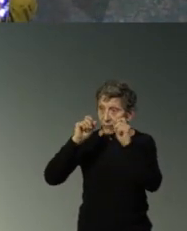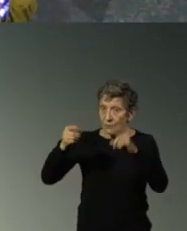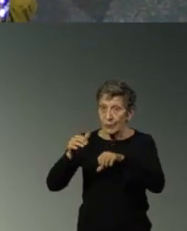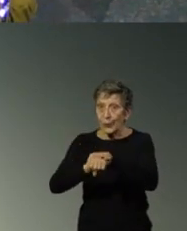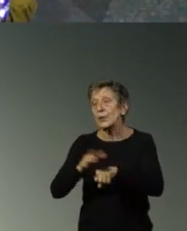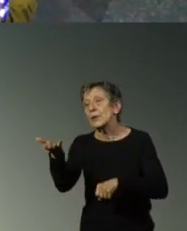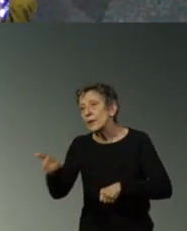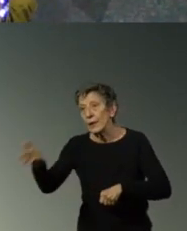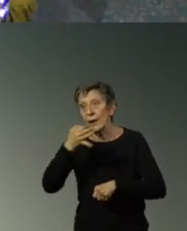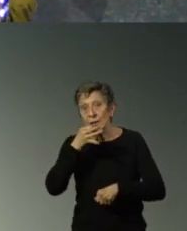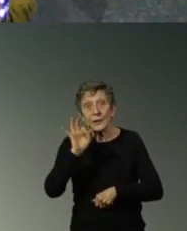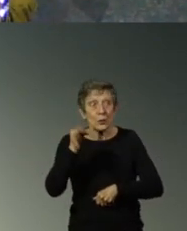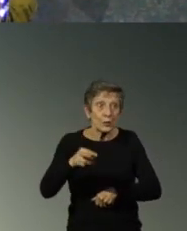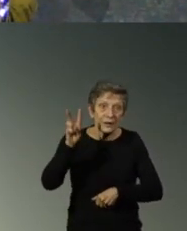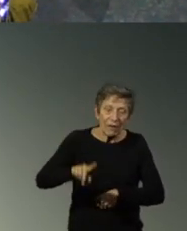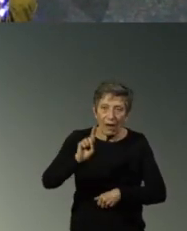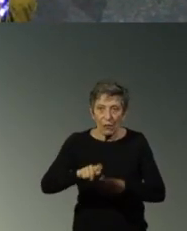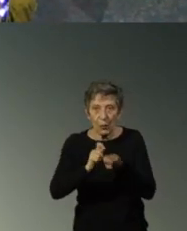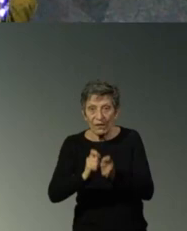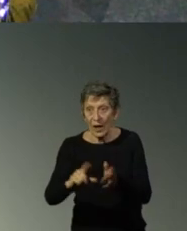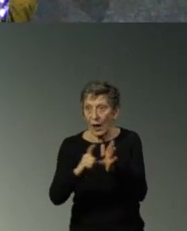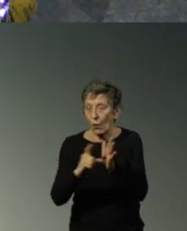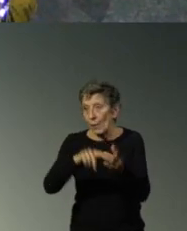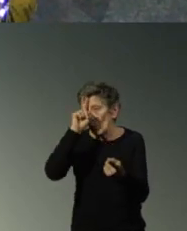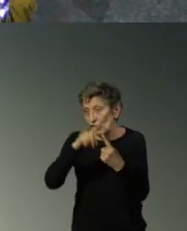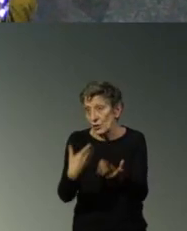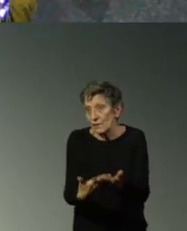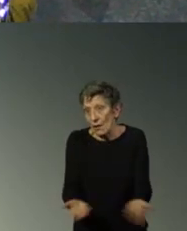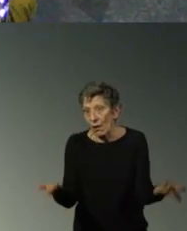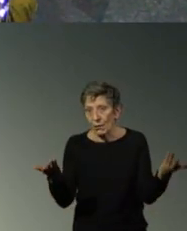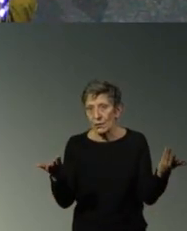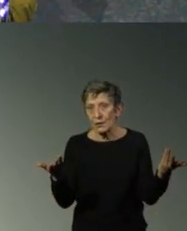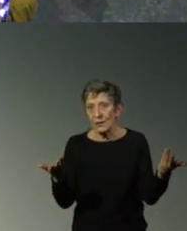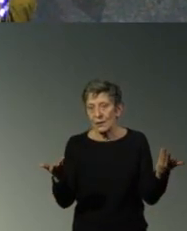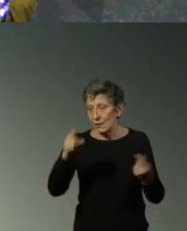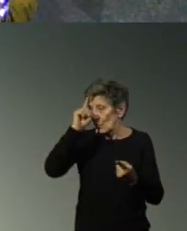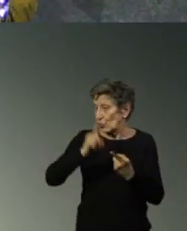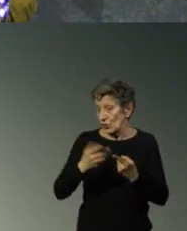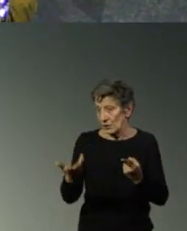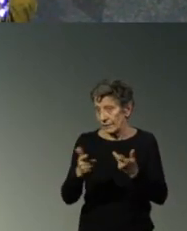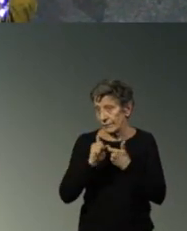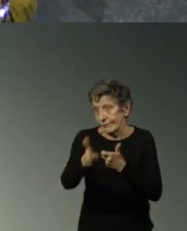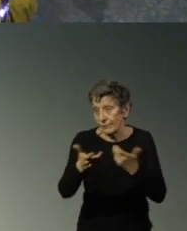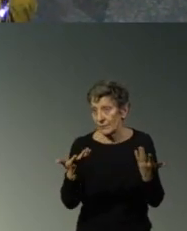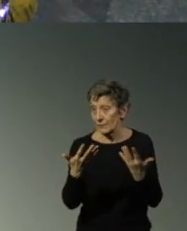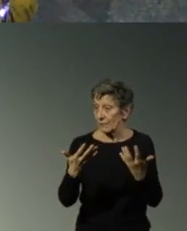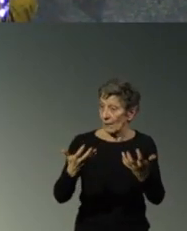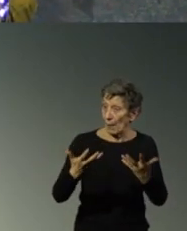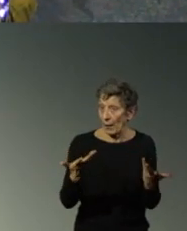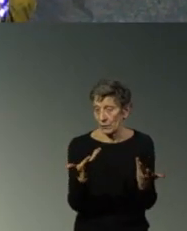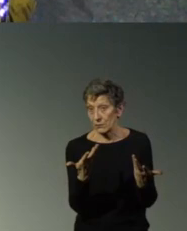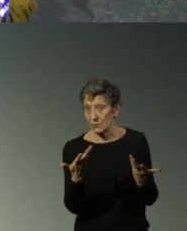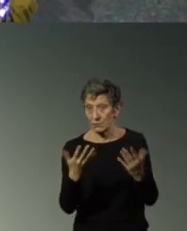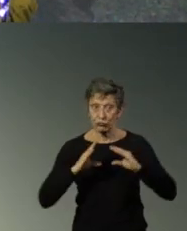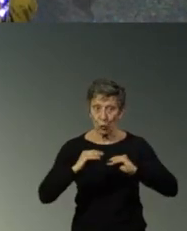dire « Oui, c'est vrai, il faut qu'on modifie la loi, puisque l'objectif final est quand même que ça ait un impact très, très concret. » Et donc, on